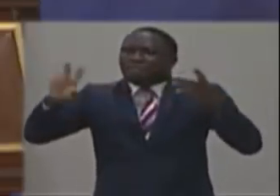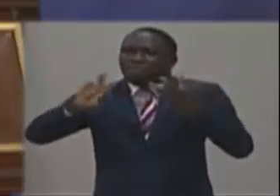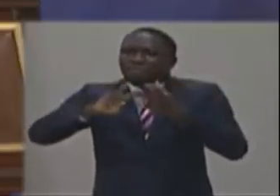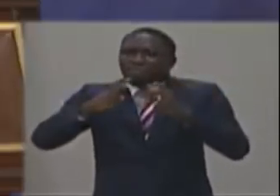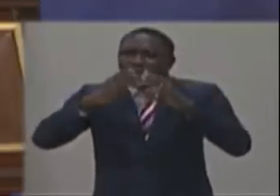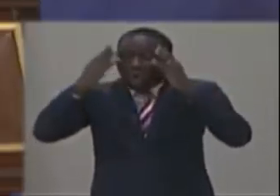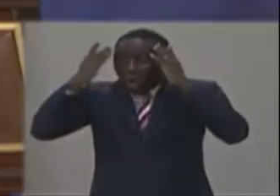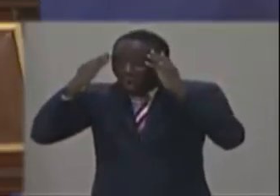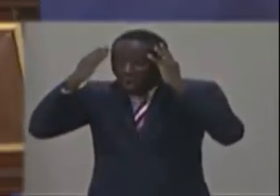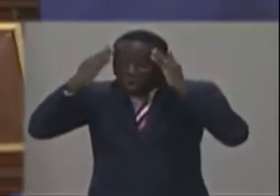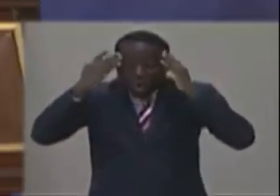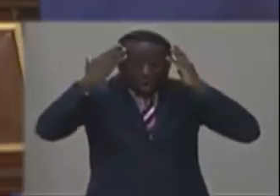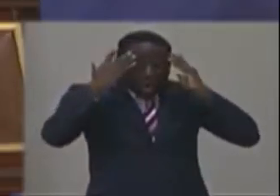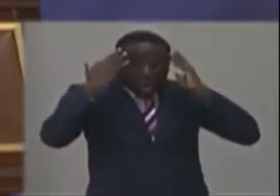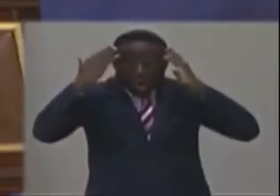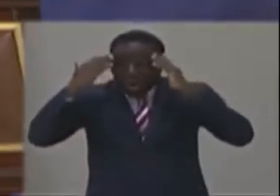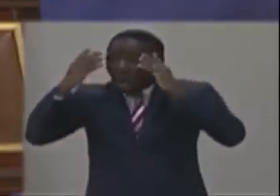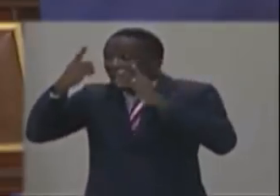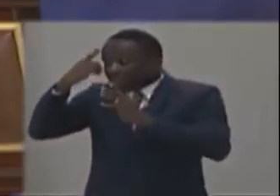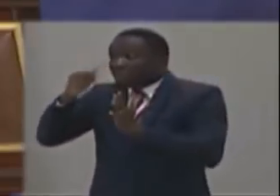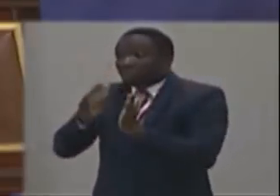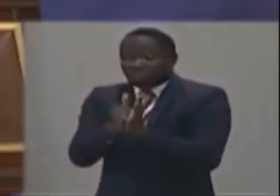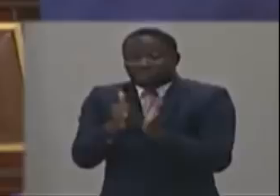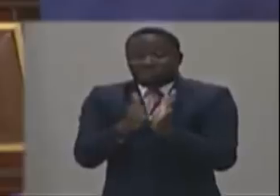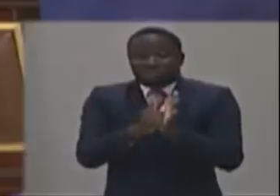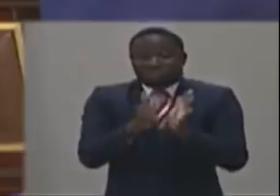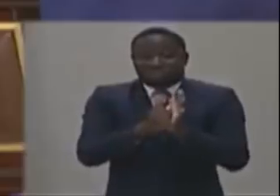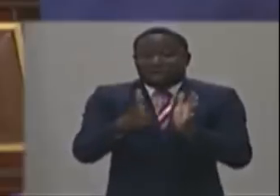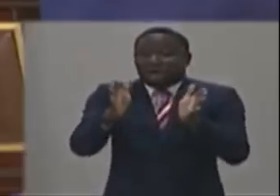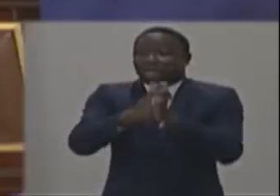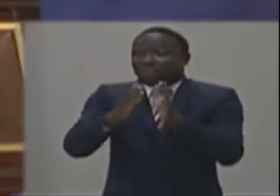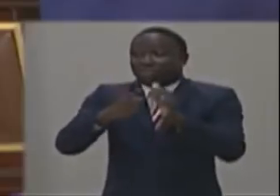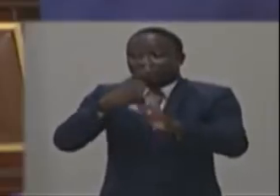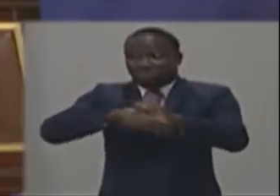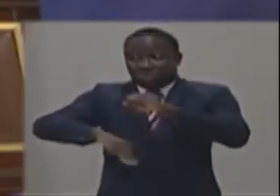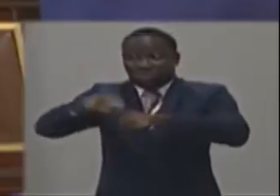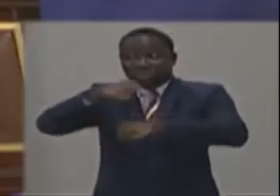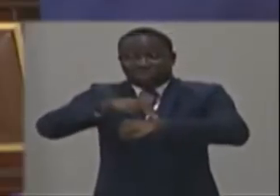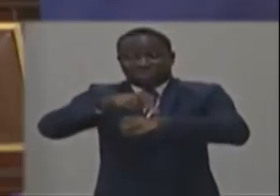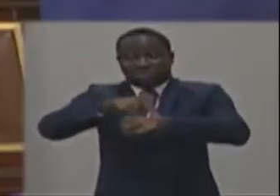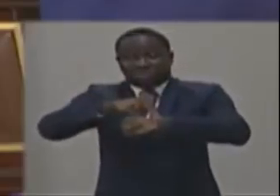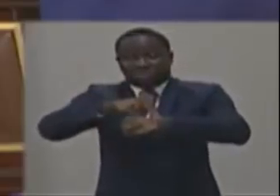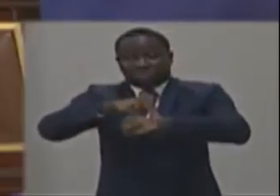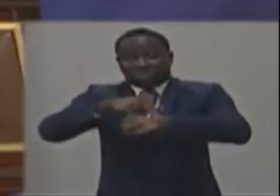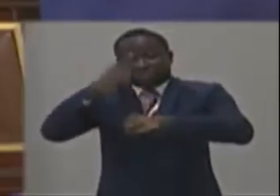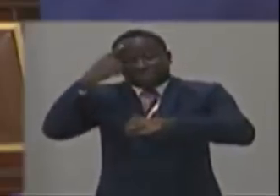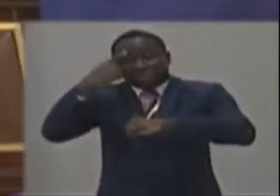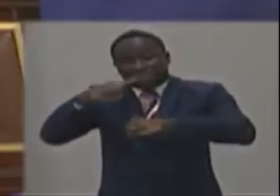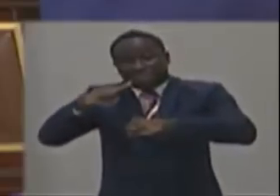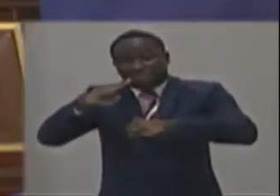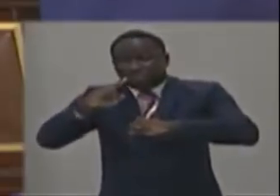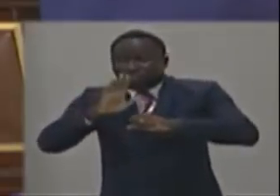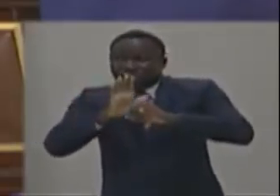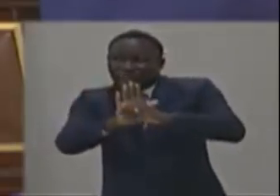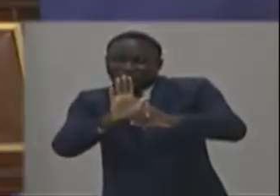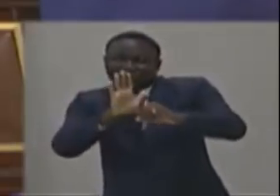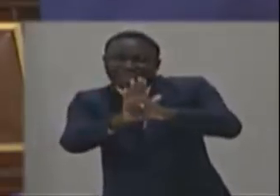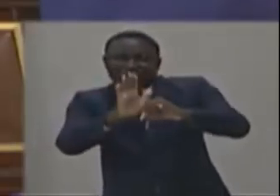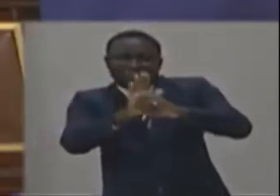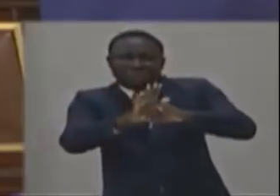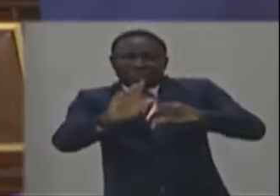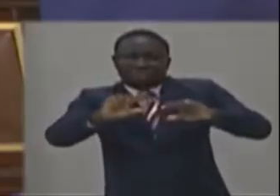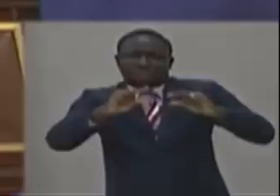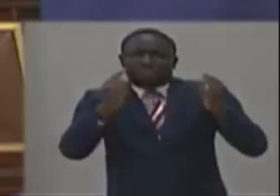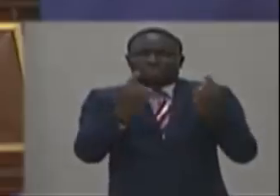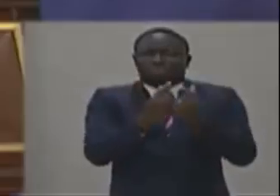pile problème. C'est peut-être ça. Je demande au Premier ministre pour accélérer sous affaire